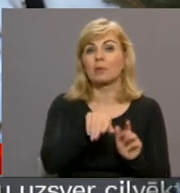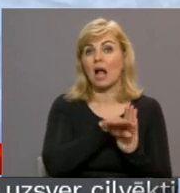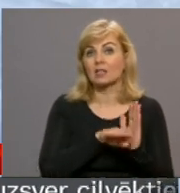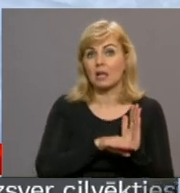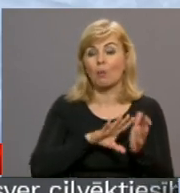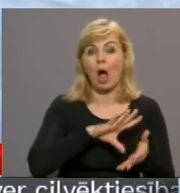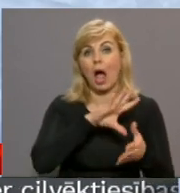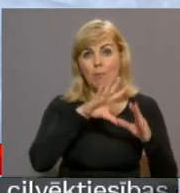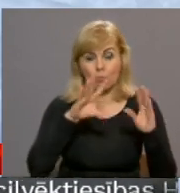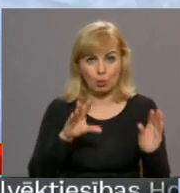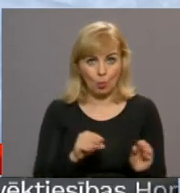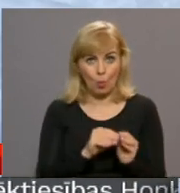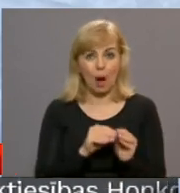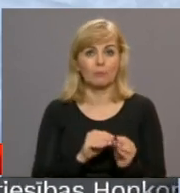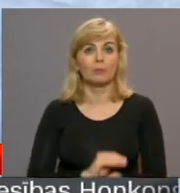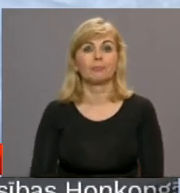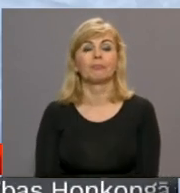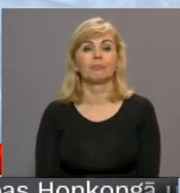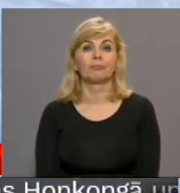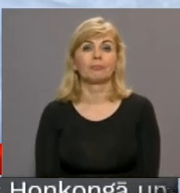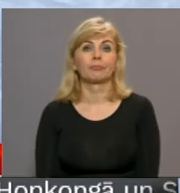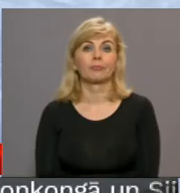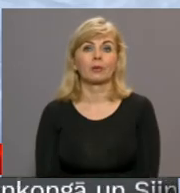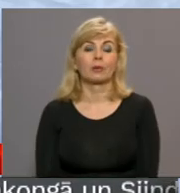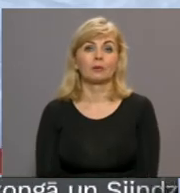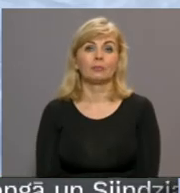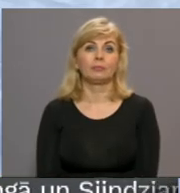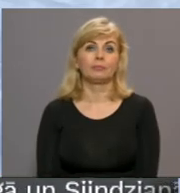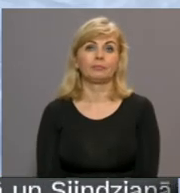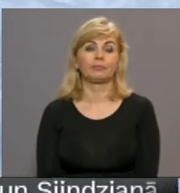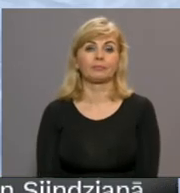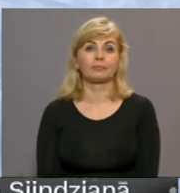apjomu. Ausma Sprukte, Vitālijs Dudarenoks, Latgales reģionālā televīzija.